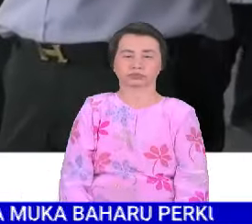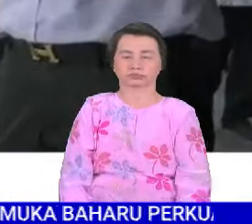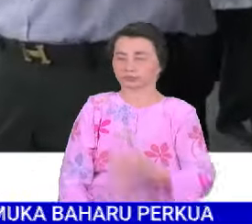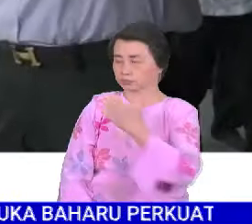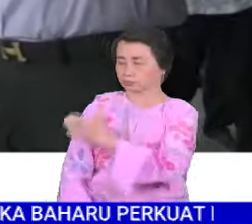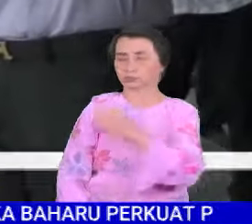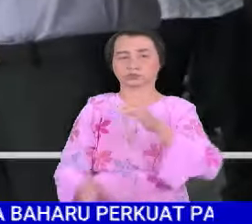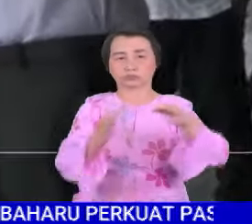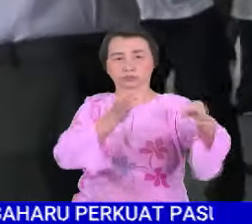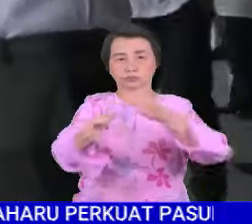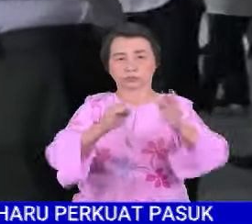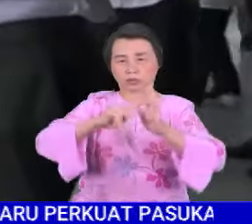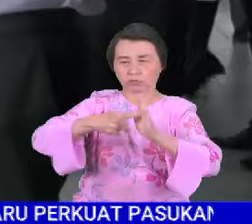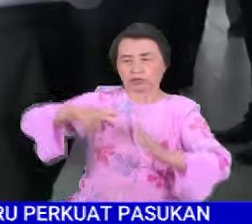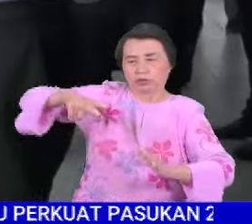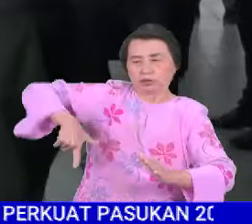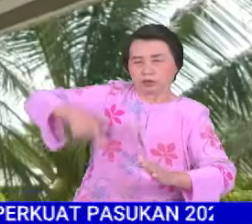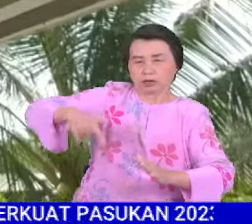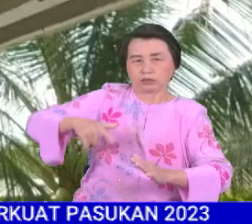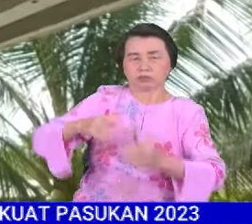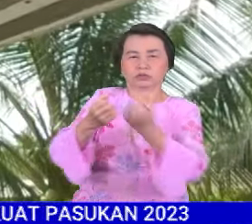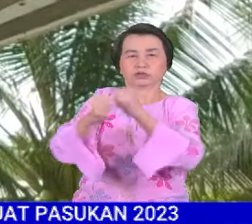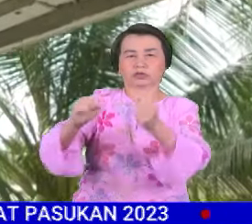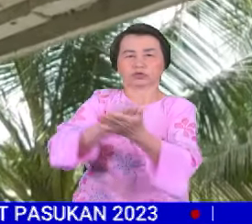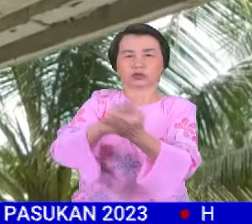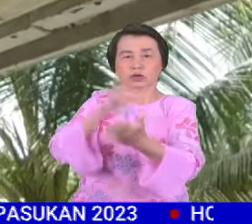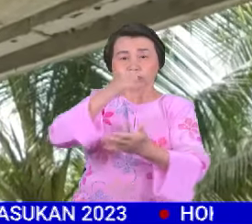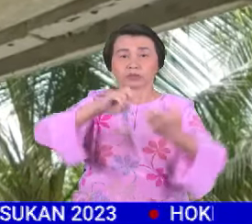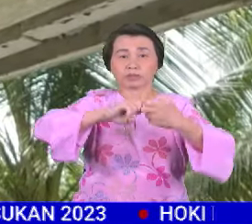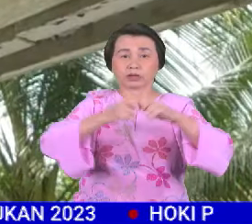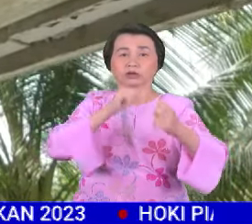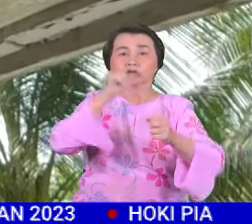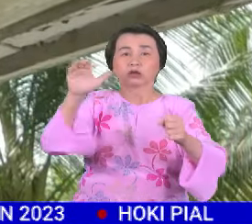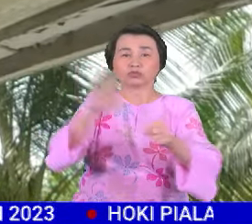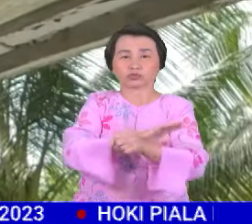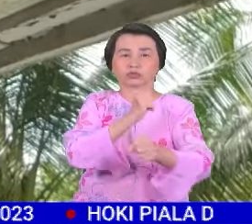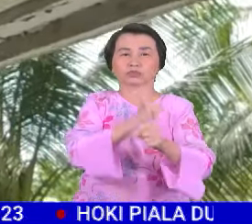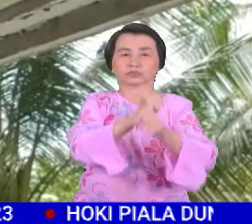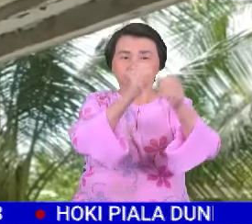Beliau turut menjelaskan antara punca kelewatan menyiapkan sekolah disebabkan masalah kekurangan